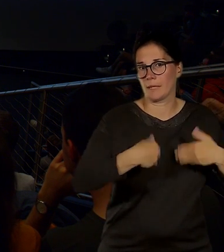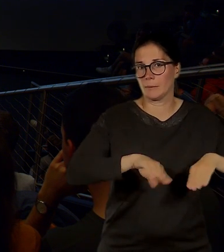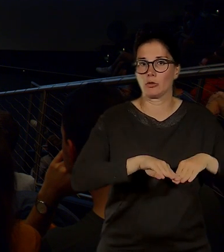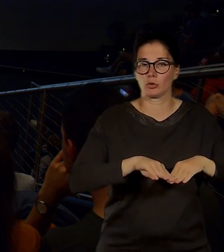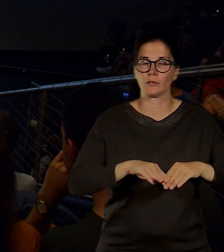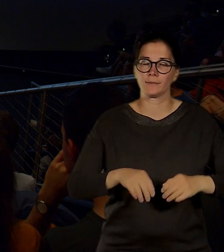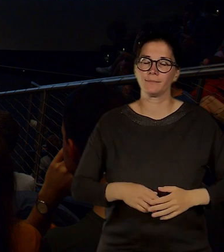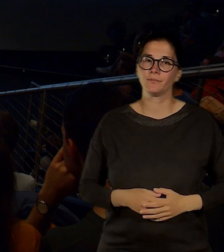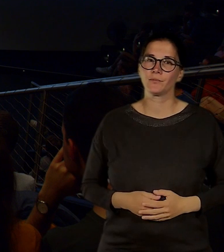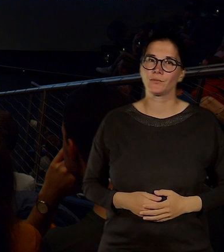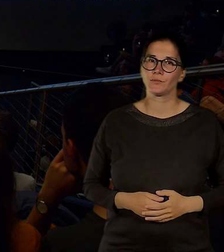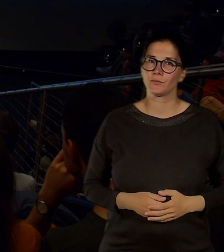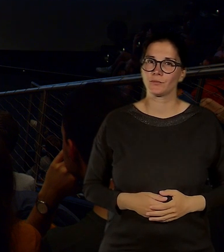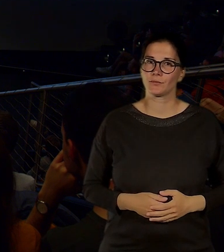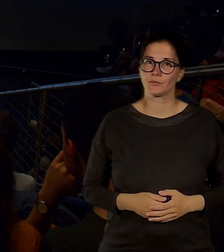dalších rovinách.